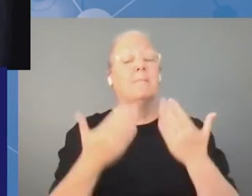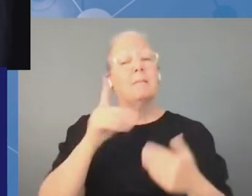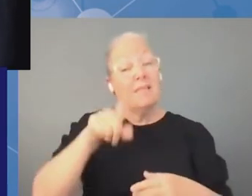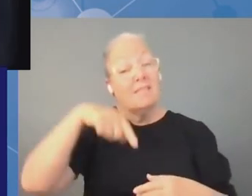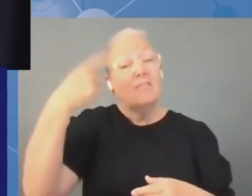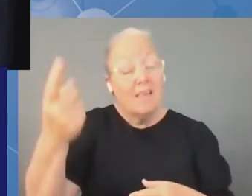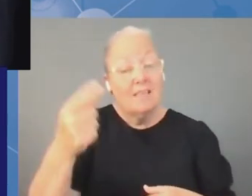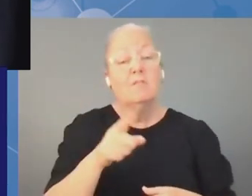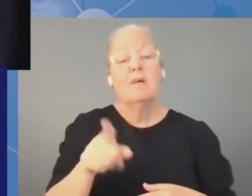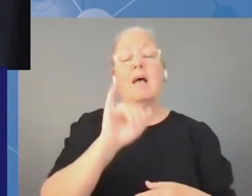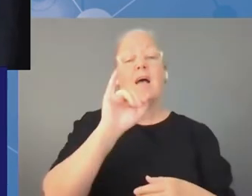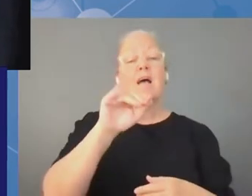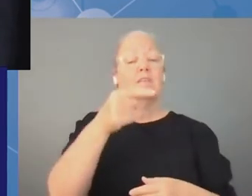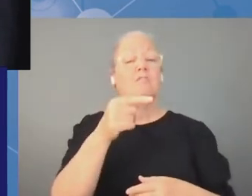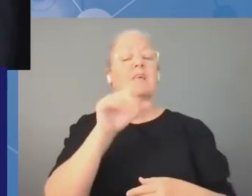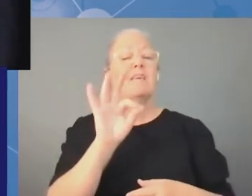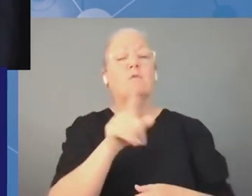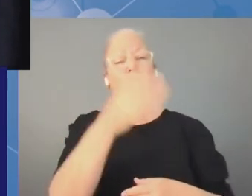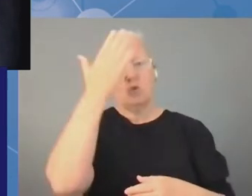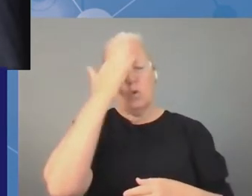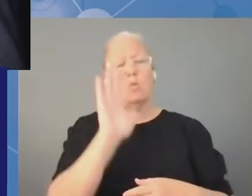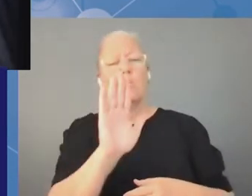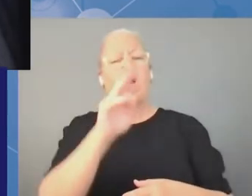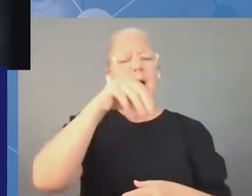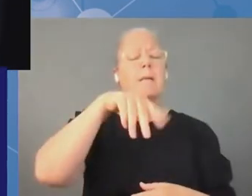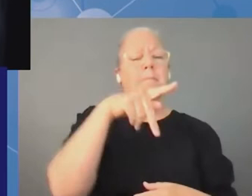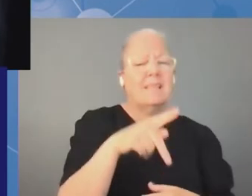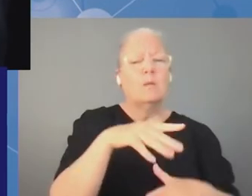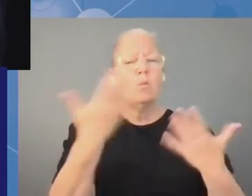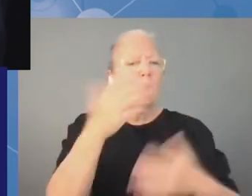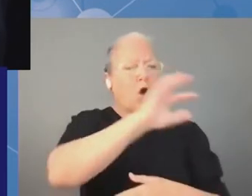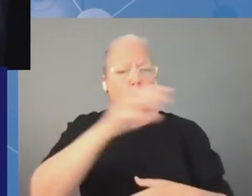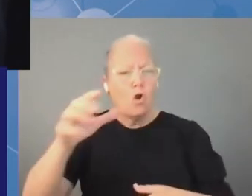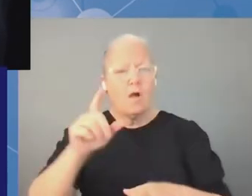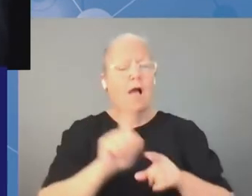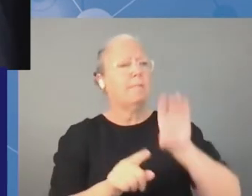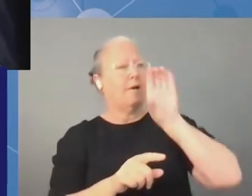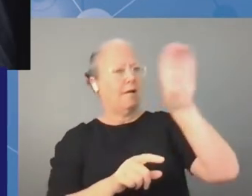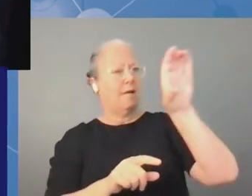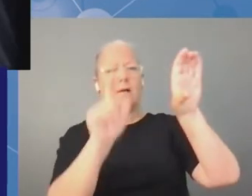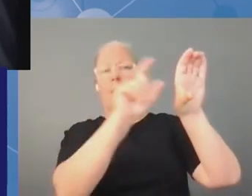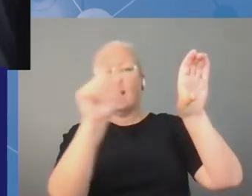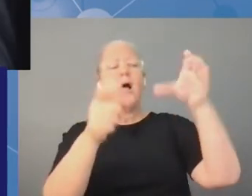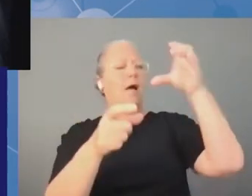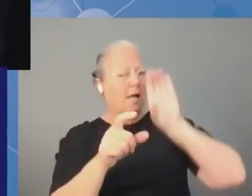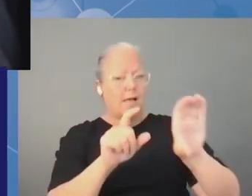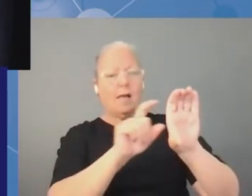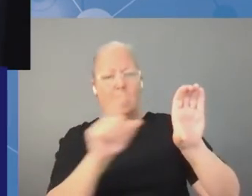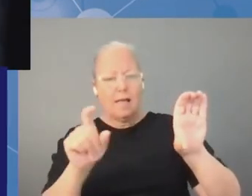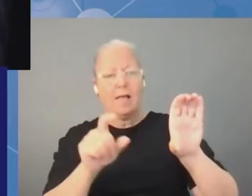كثير لفعله فيما يخص بالاتصال مع الأشخاص